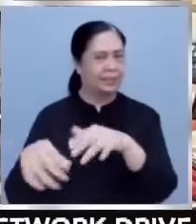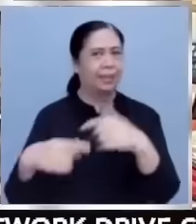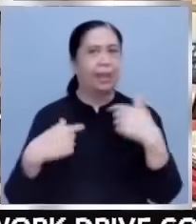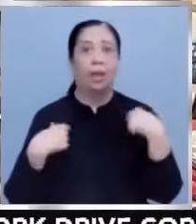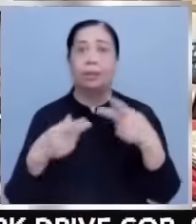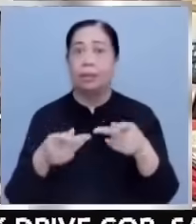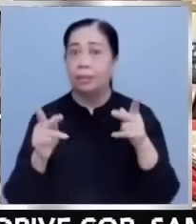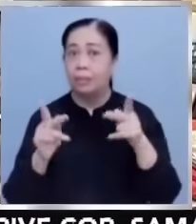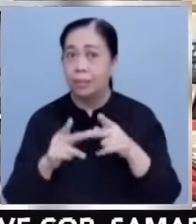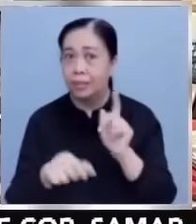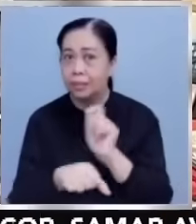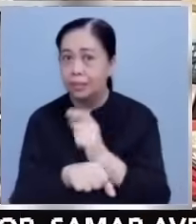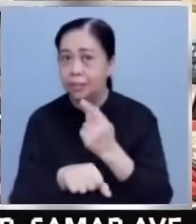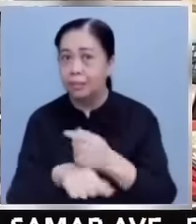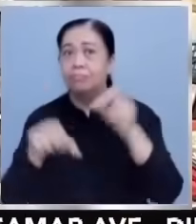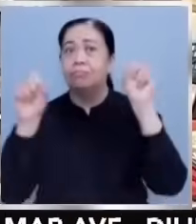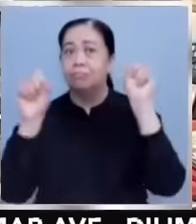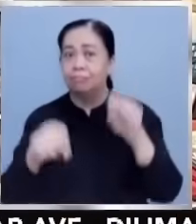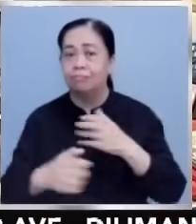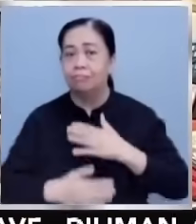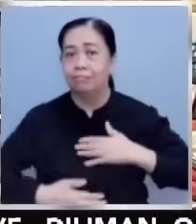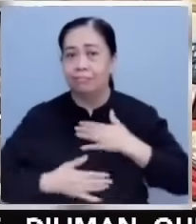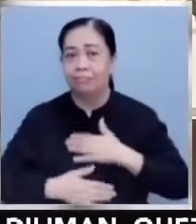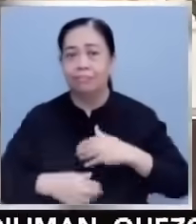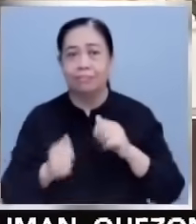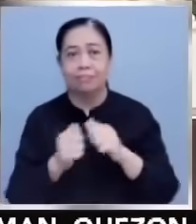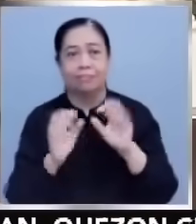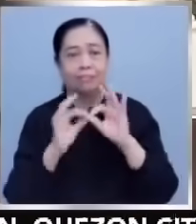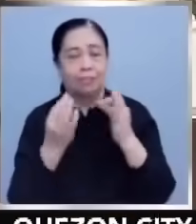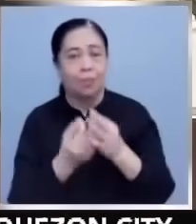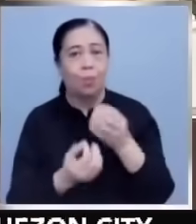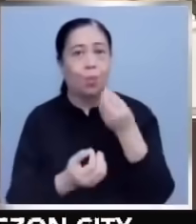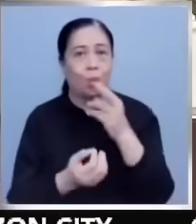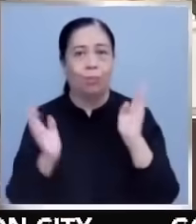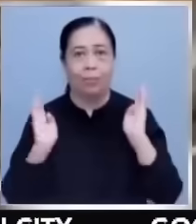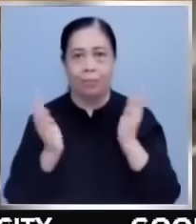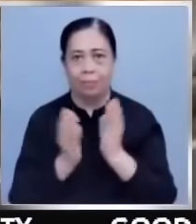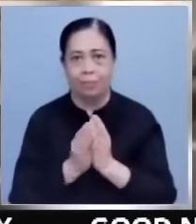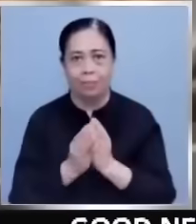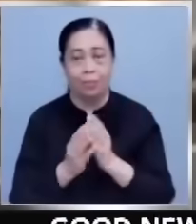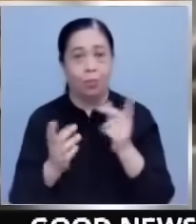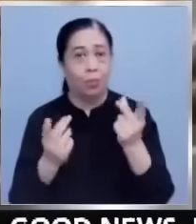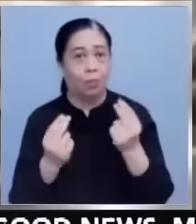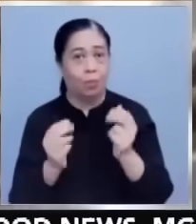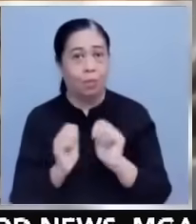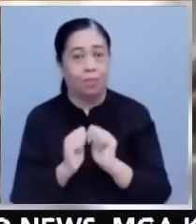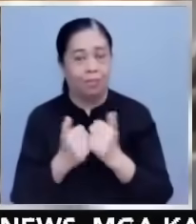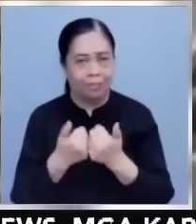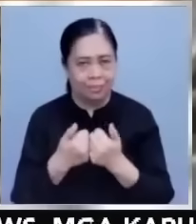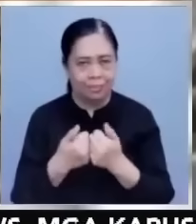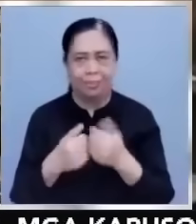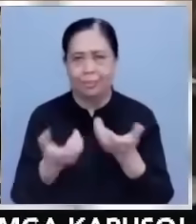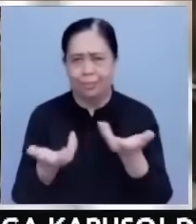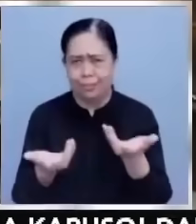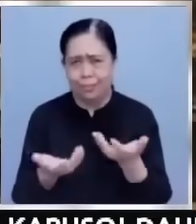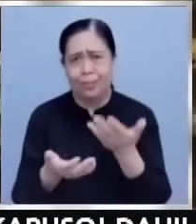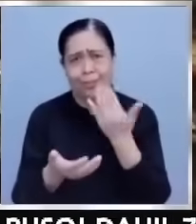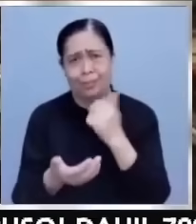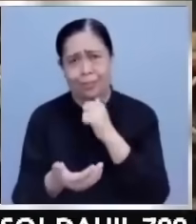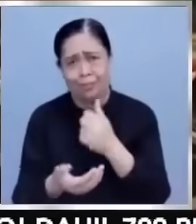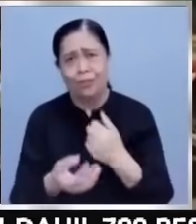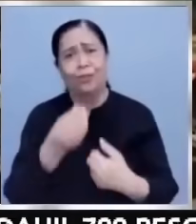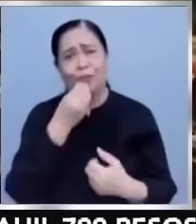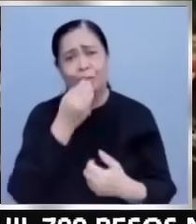Taguig na pwedeng magsaya kasama ang pamilya o barkada. One way to distress? Aba, syempre, good food. Marami